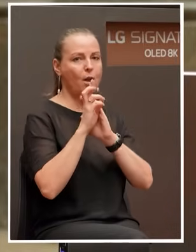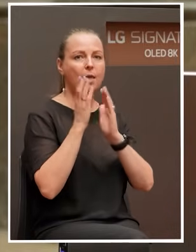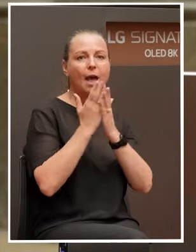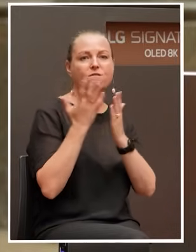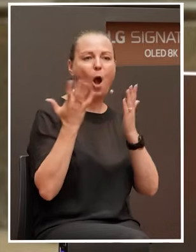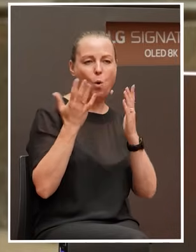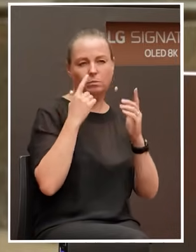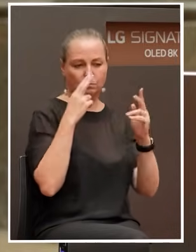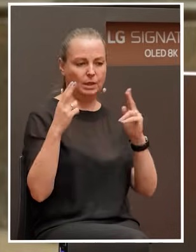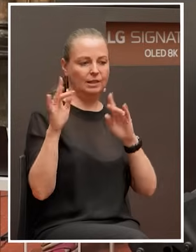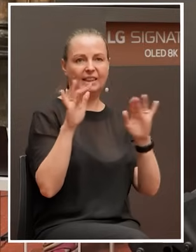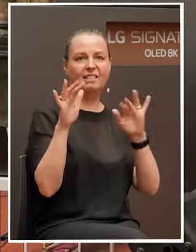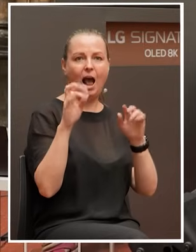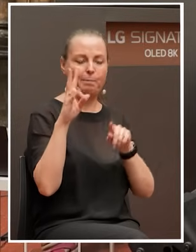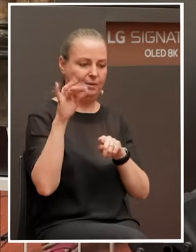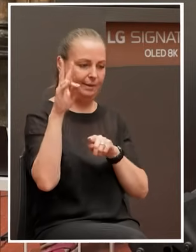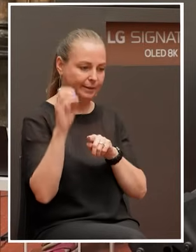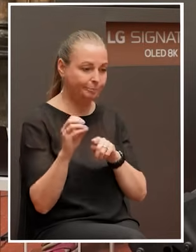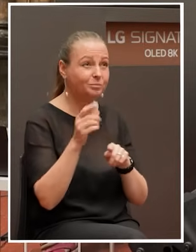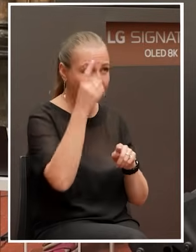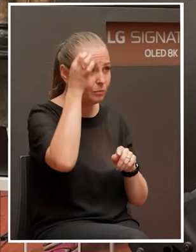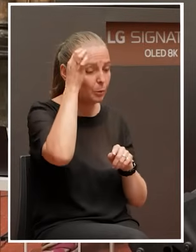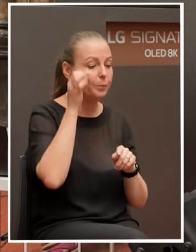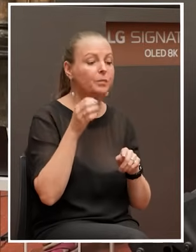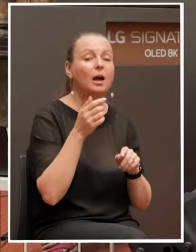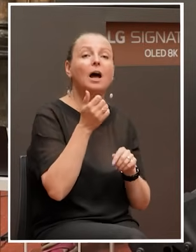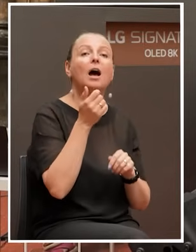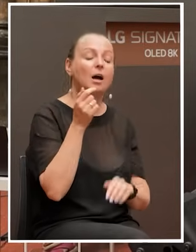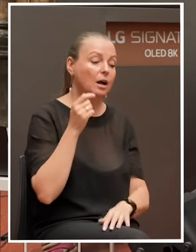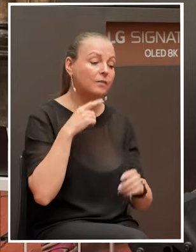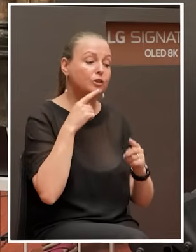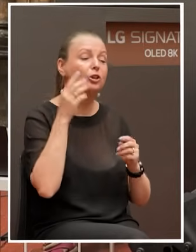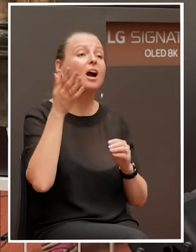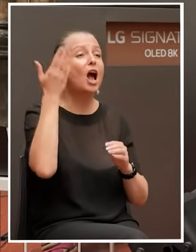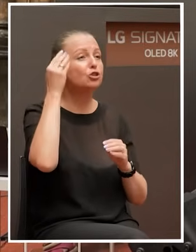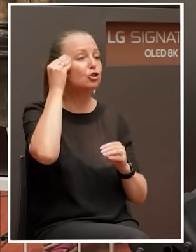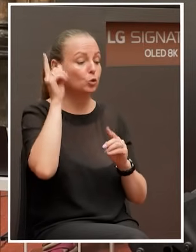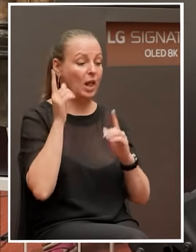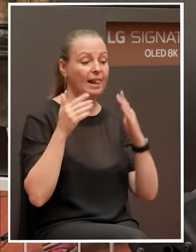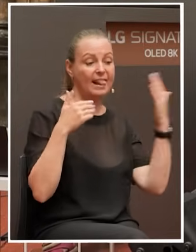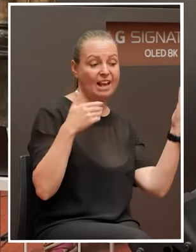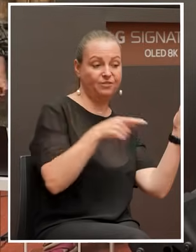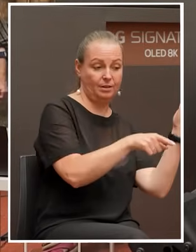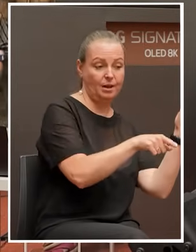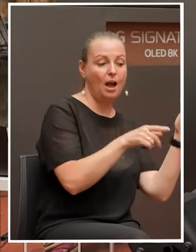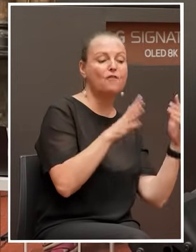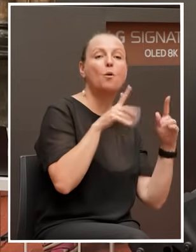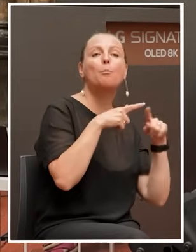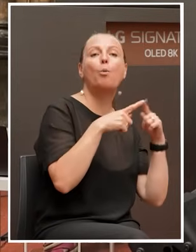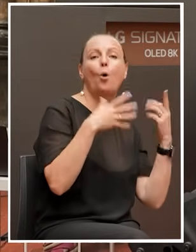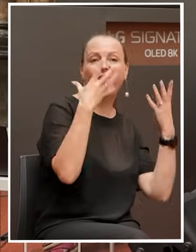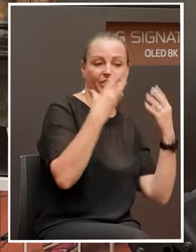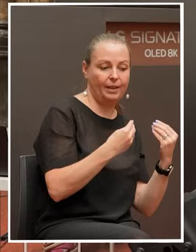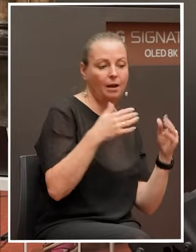динамике. Напомню, что некоторое время считалось, что вот левый собор – это собор в полдень, потому что он под солнцем, а